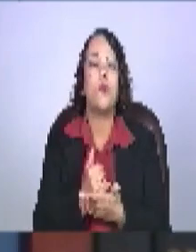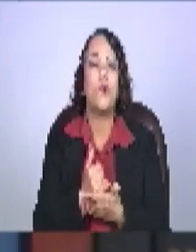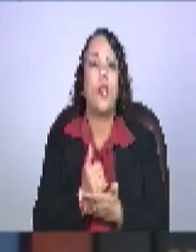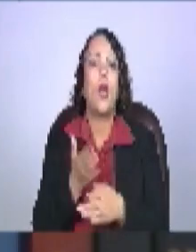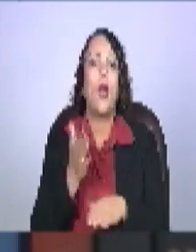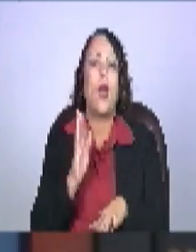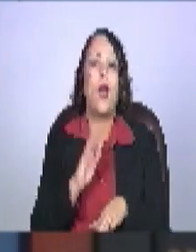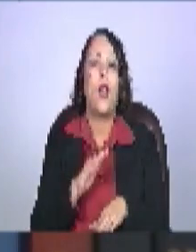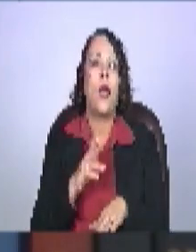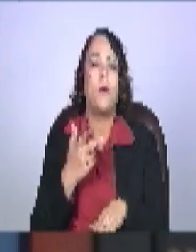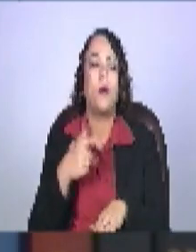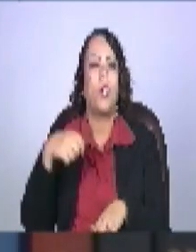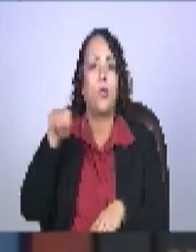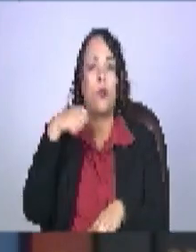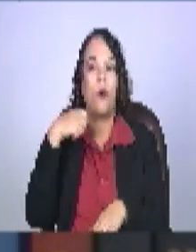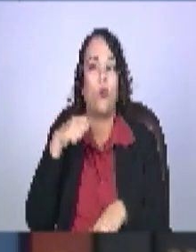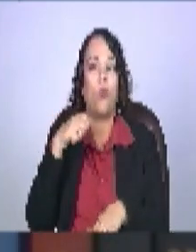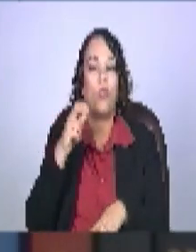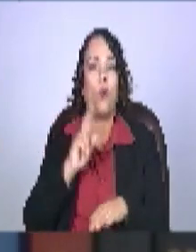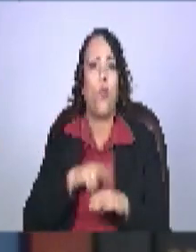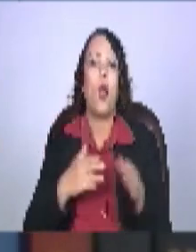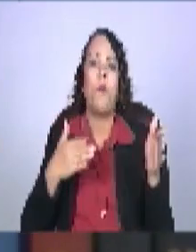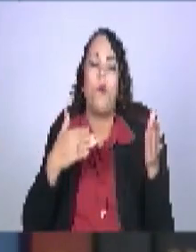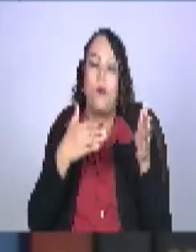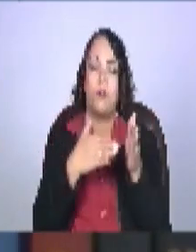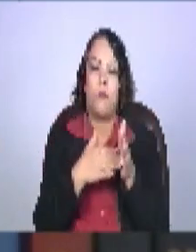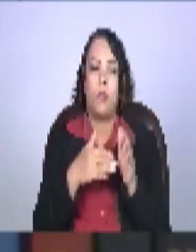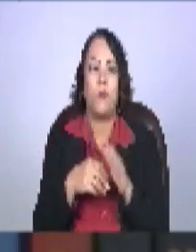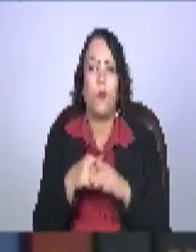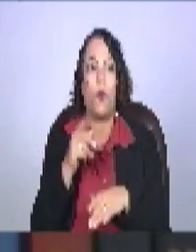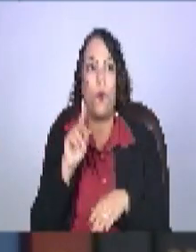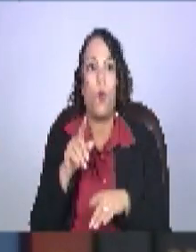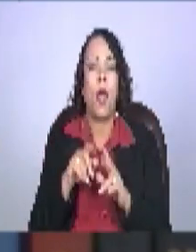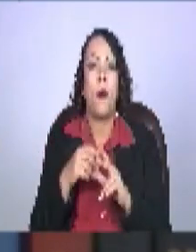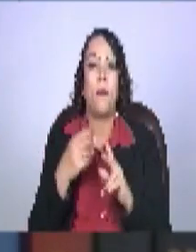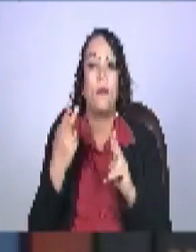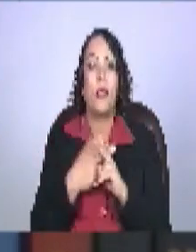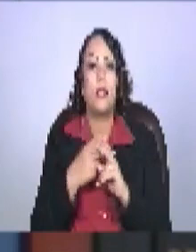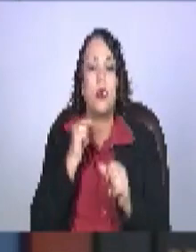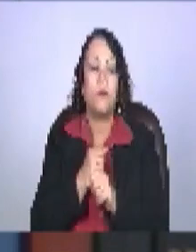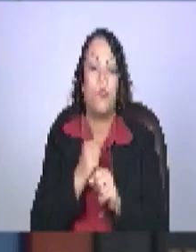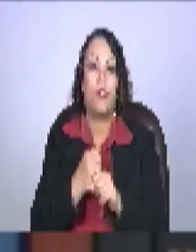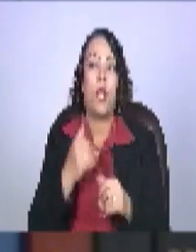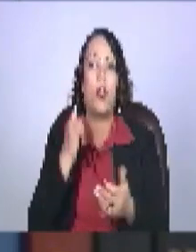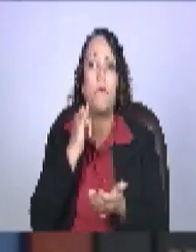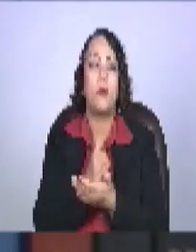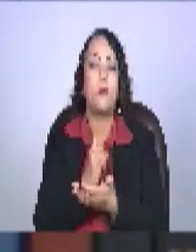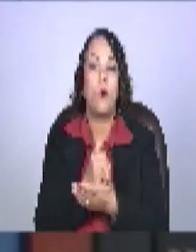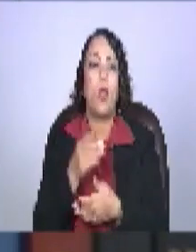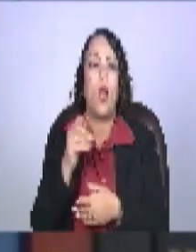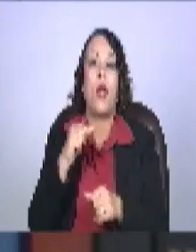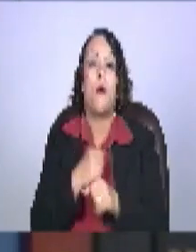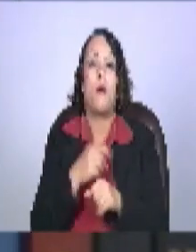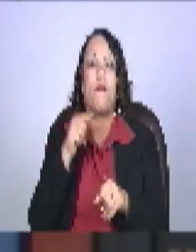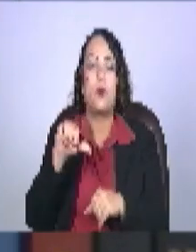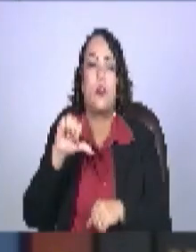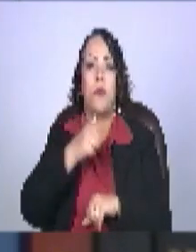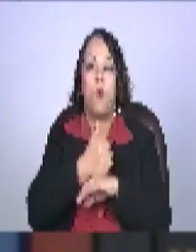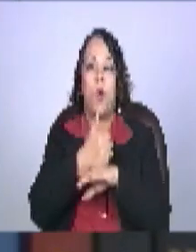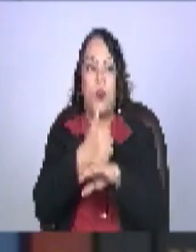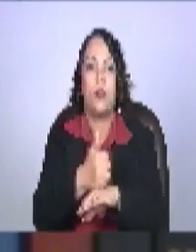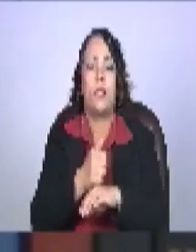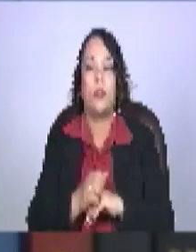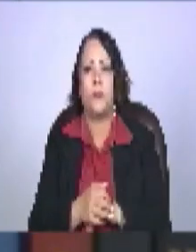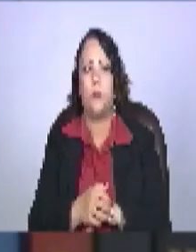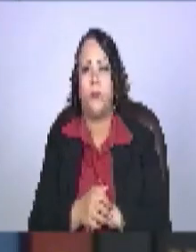عبء القيادات والموظفين والكادر البشري الذي يتولى العمل في هذه